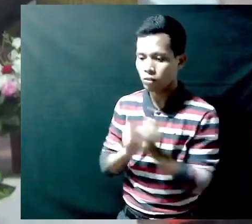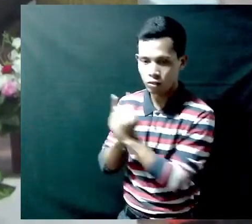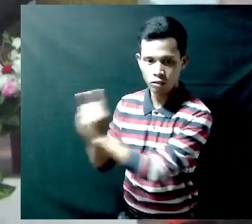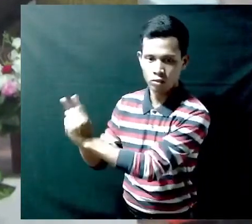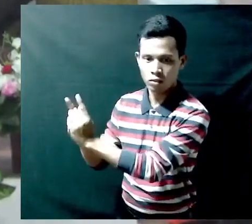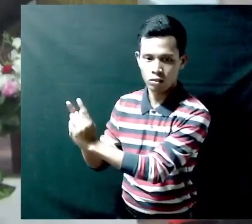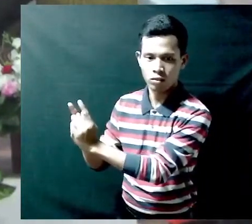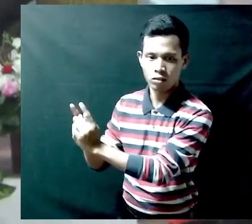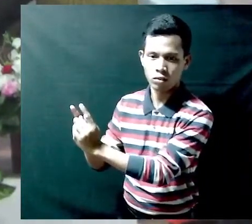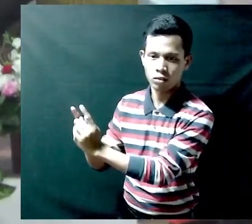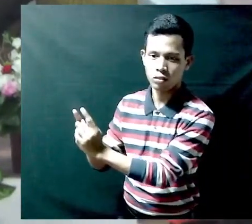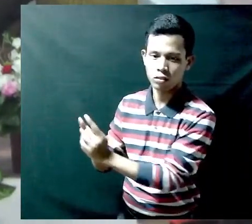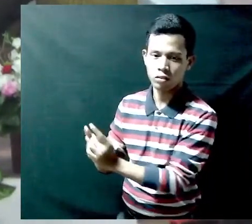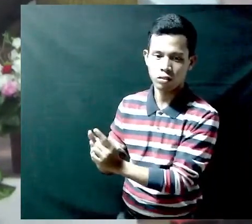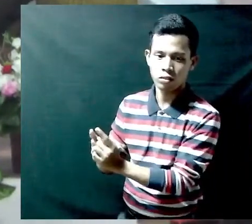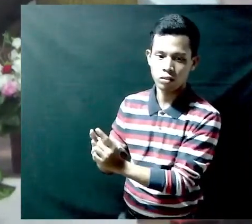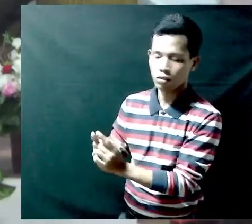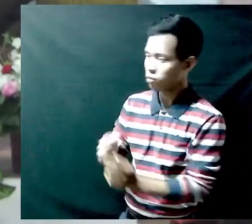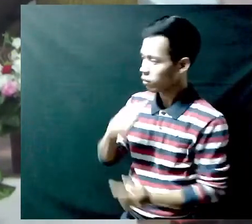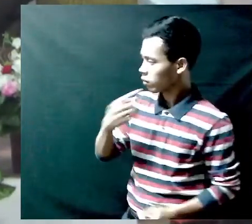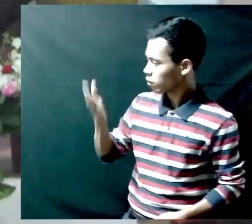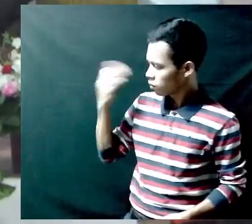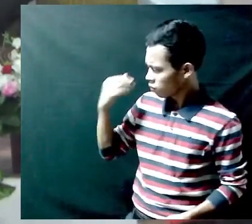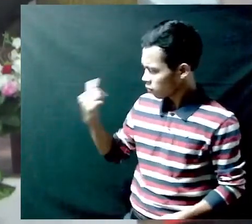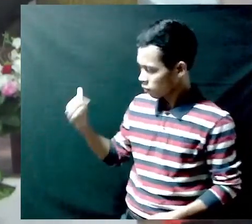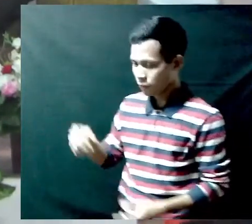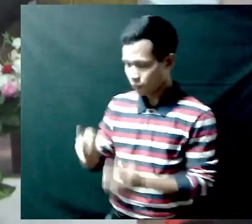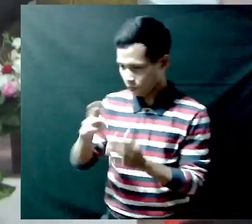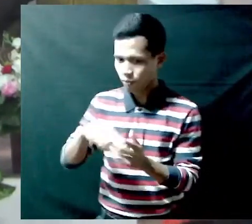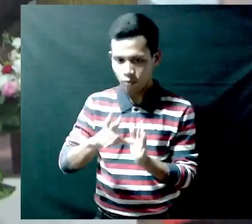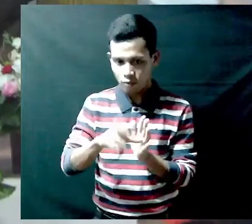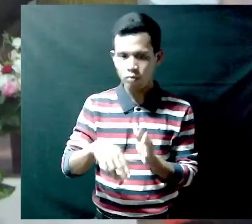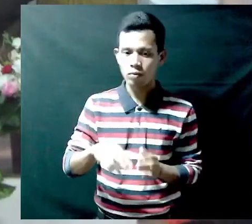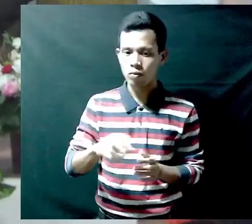Alam niyo, may sinabi po siya, no? Let us see the verse.